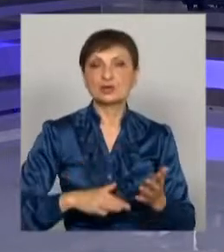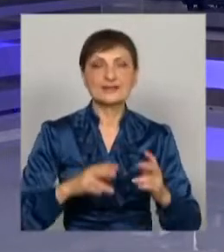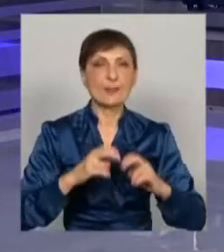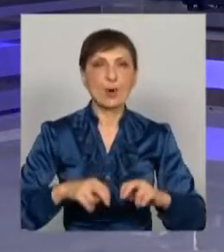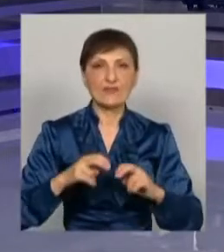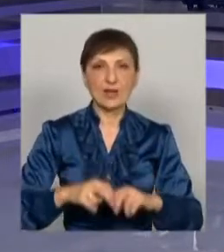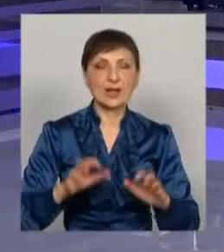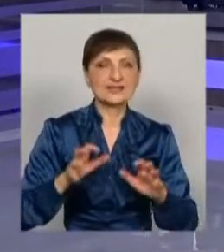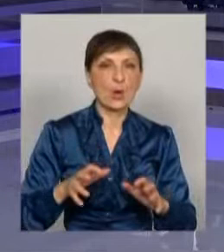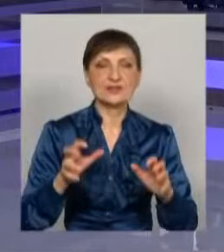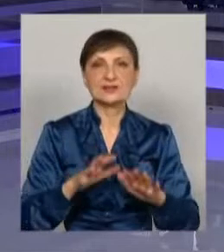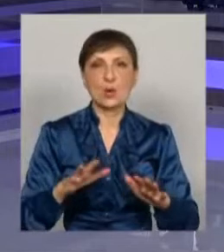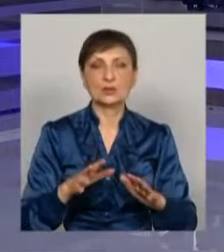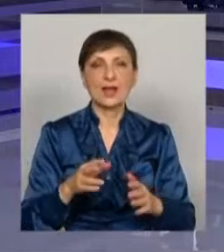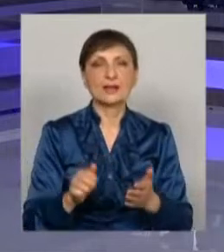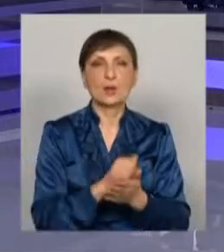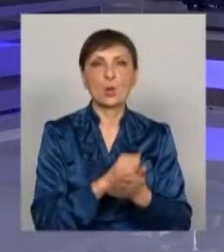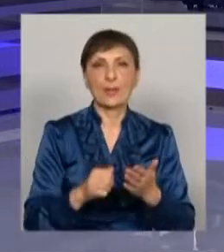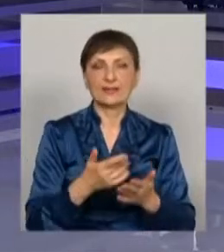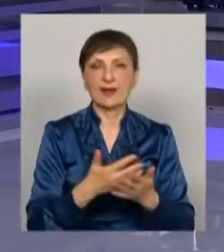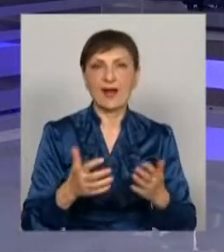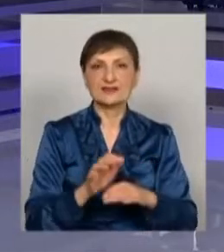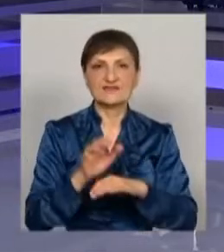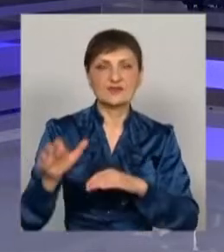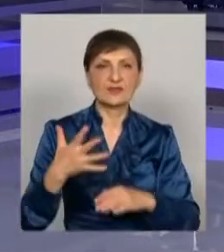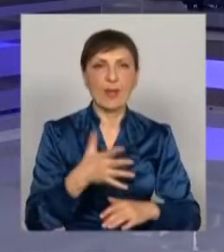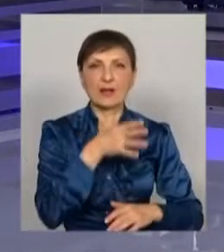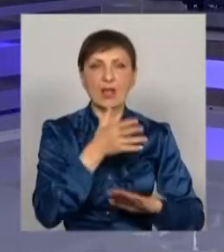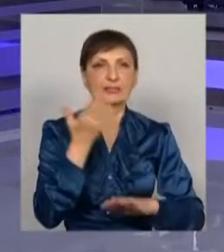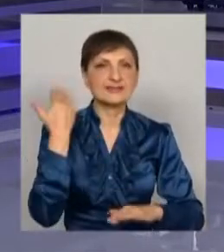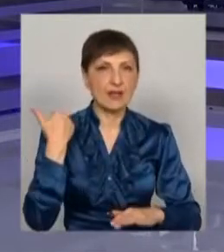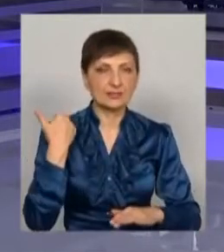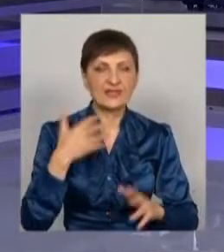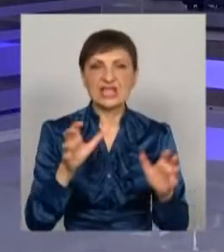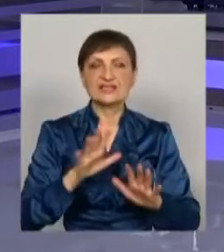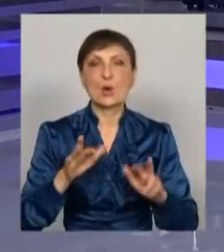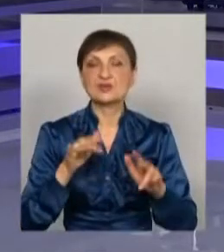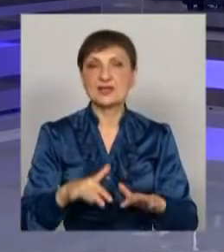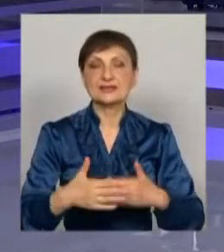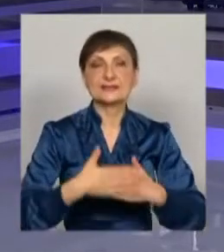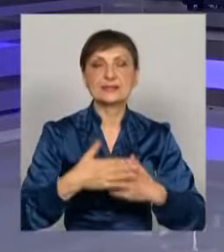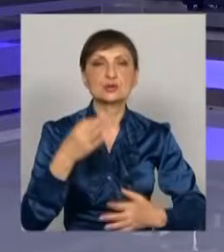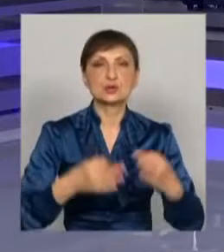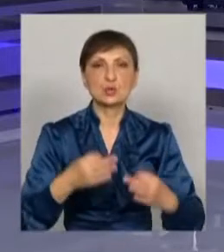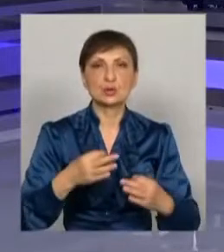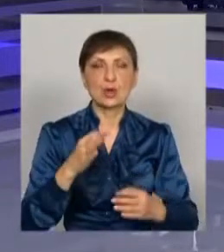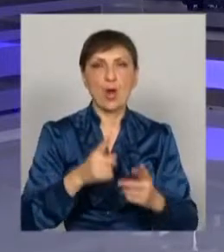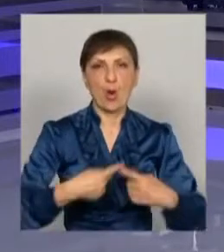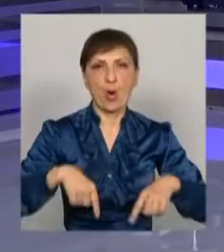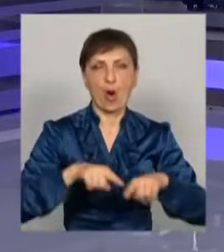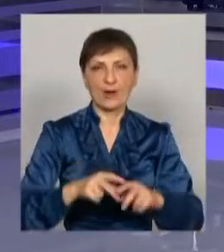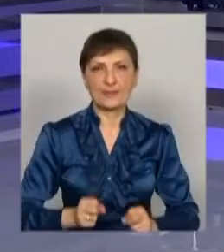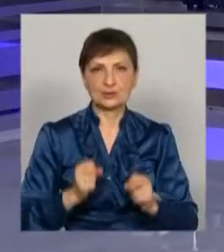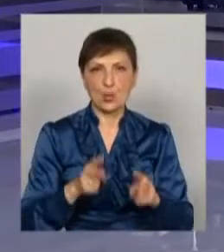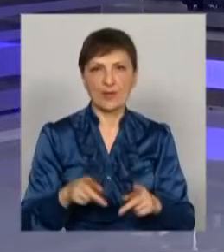проверки законности вывода госактивов. 5 лет назад за незаконную деятельность приговором суда осудили ОПГ.